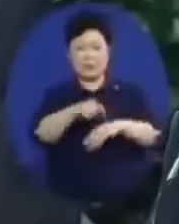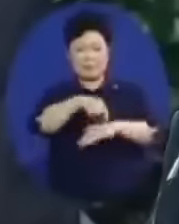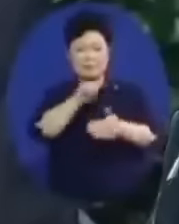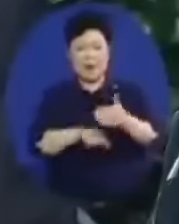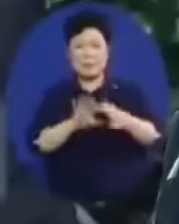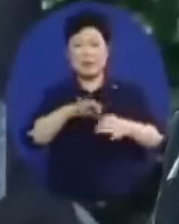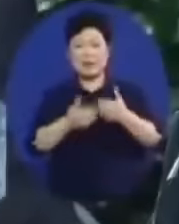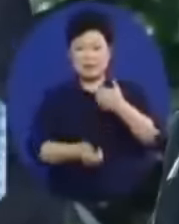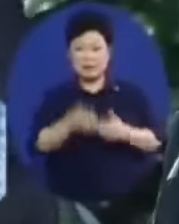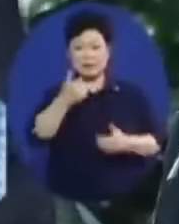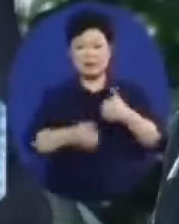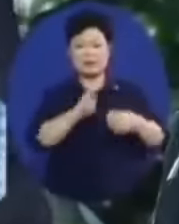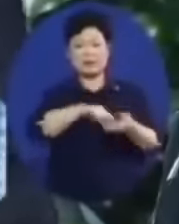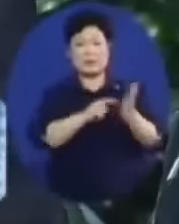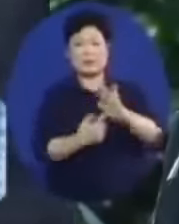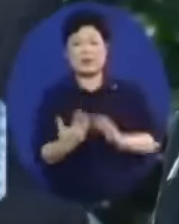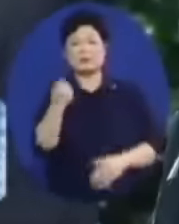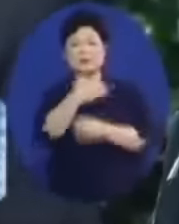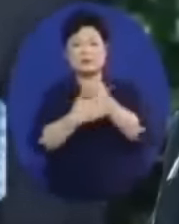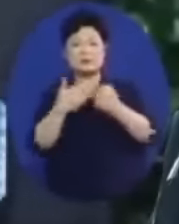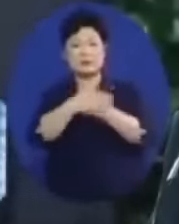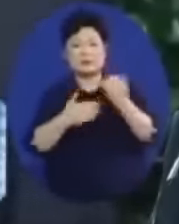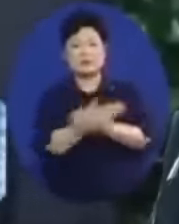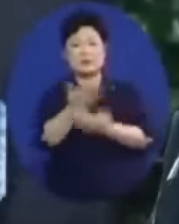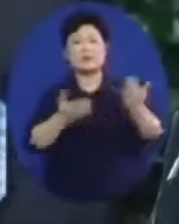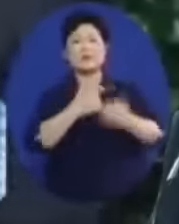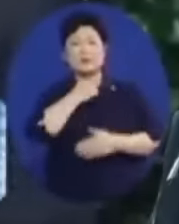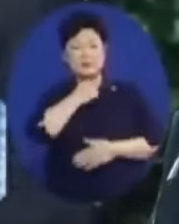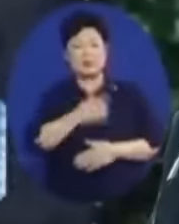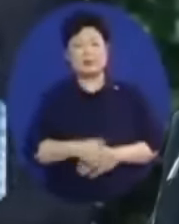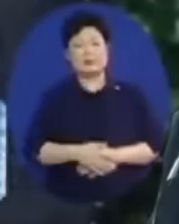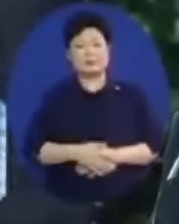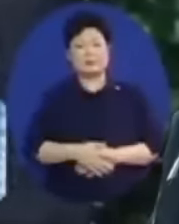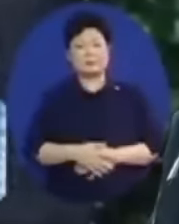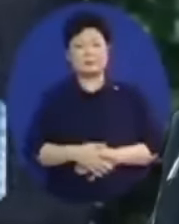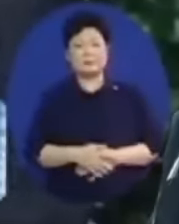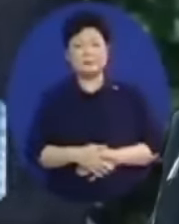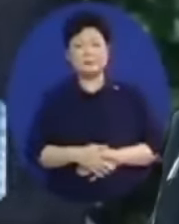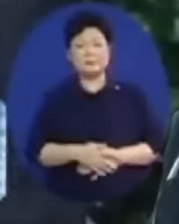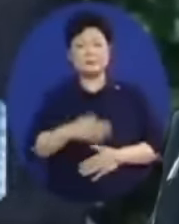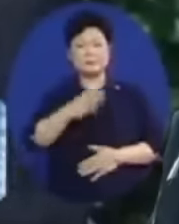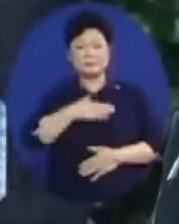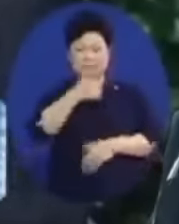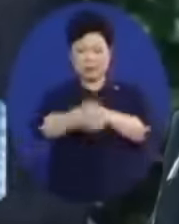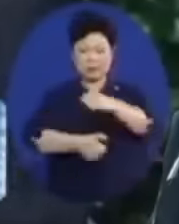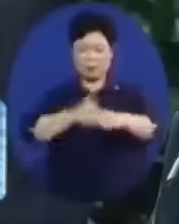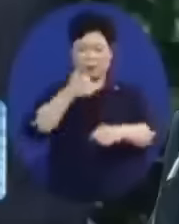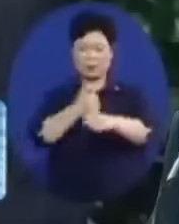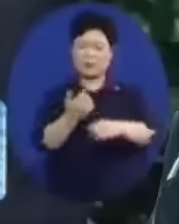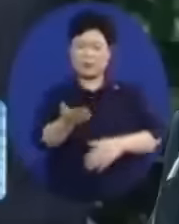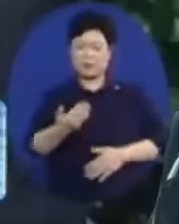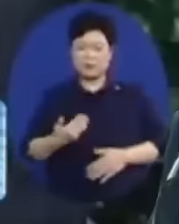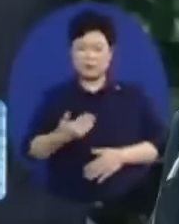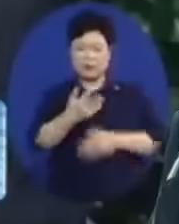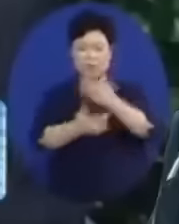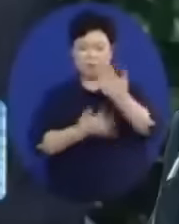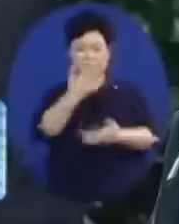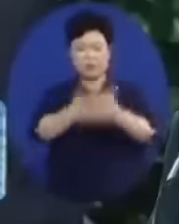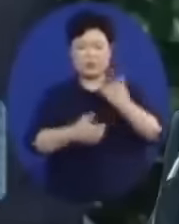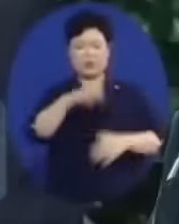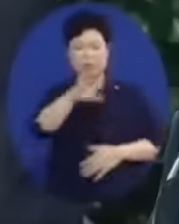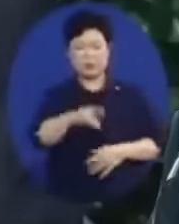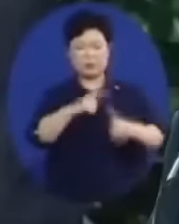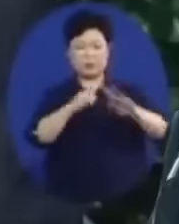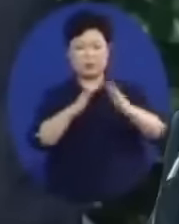마음의 갈등이란 제목으로 은혜를 나누겠습니다. 제가 52년 전에 대제동에서